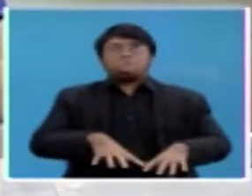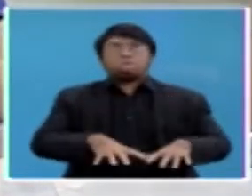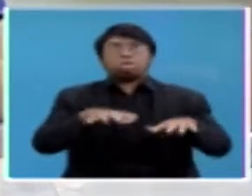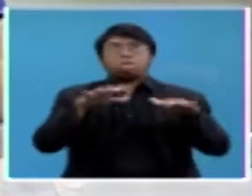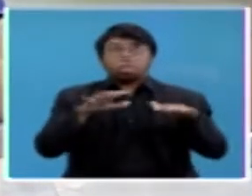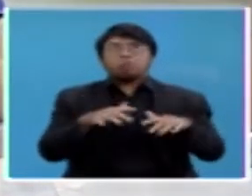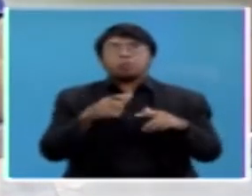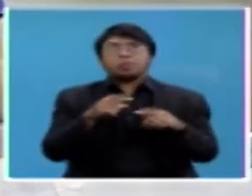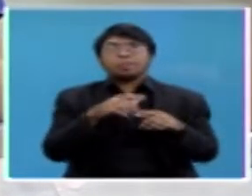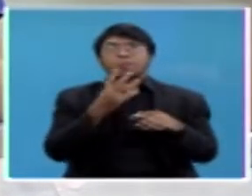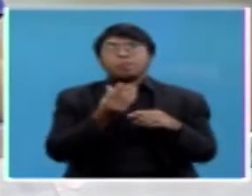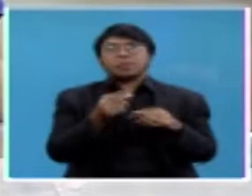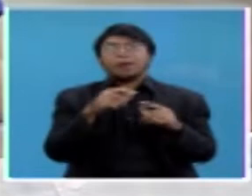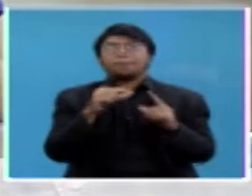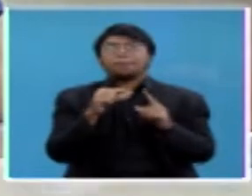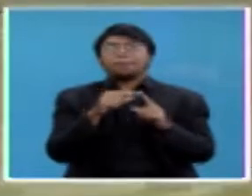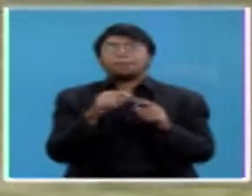terancam gagal panen.